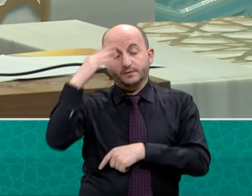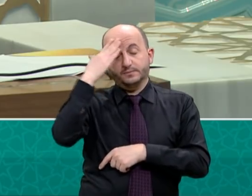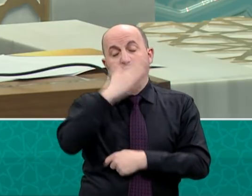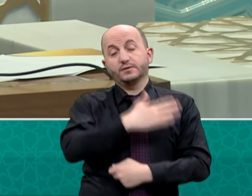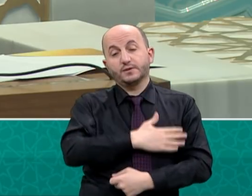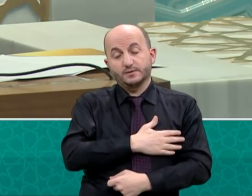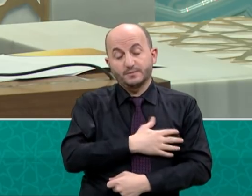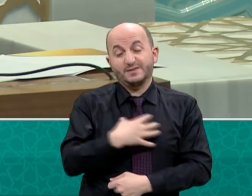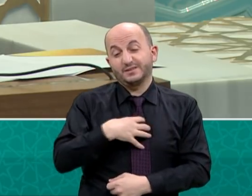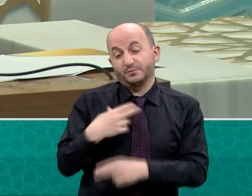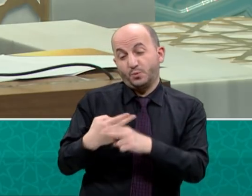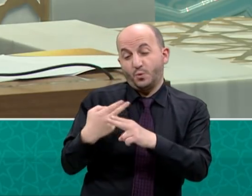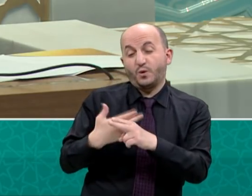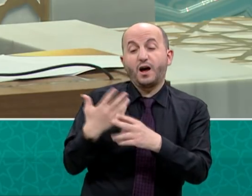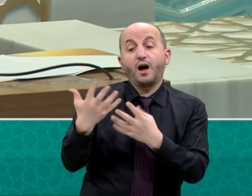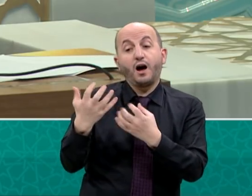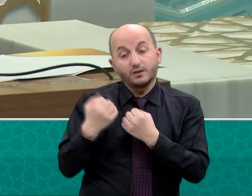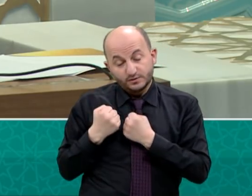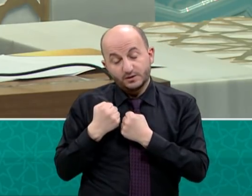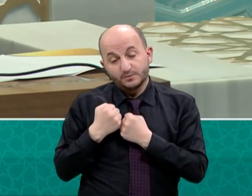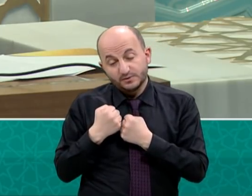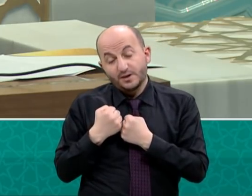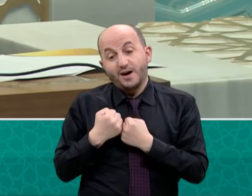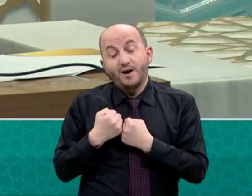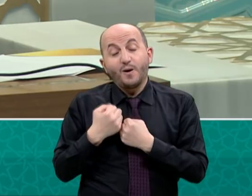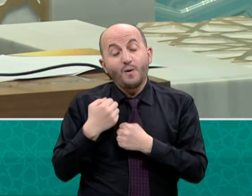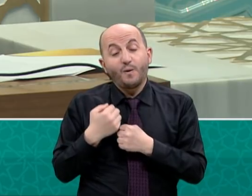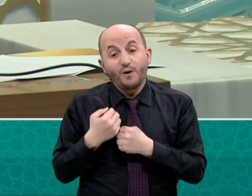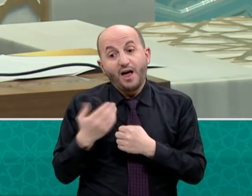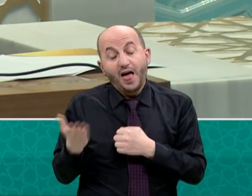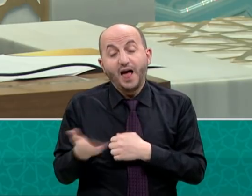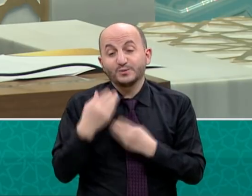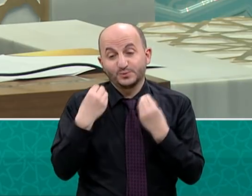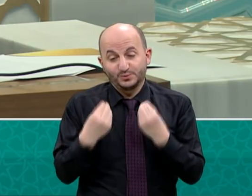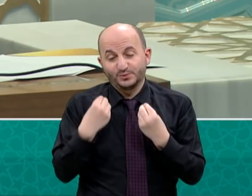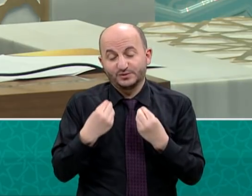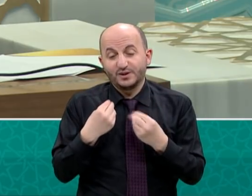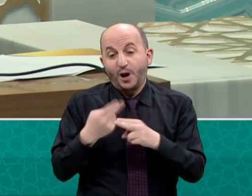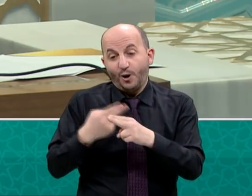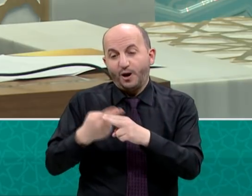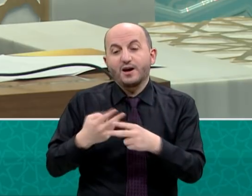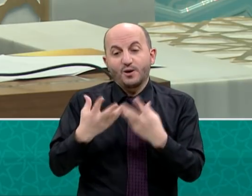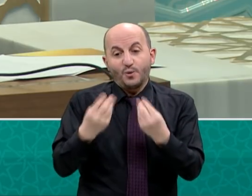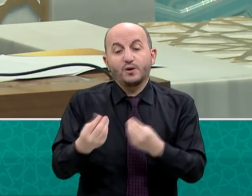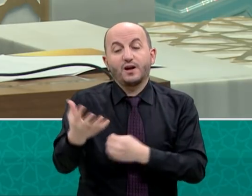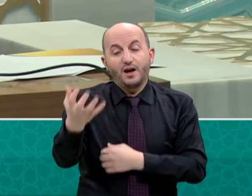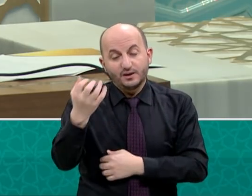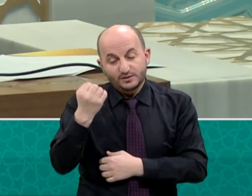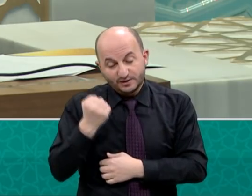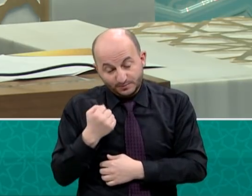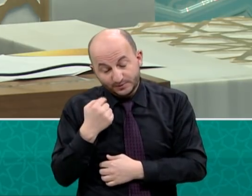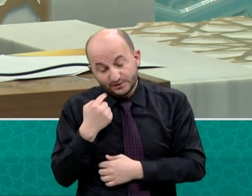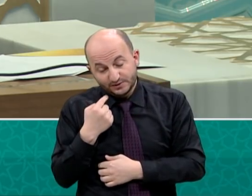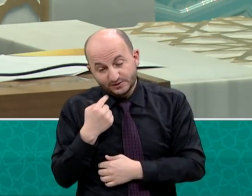vesselam'ı kendimize rehber ve üsve-i hasene, en güzel rol model olarak alacağımıza